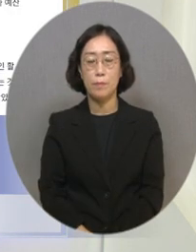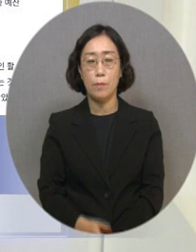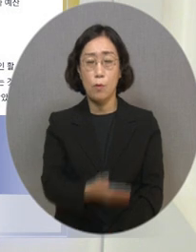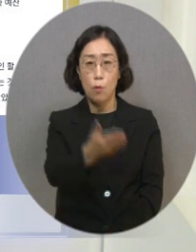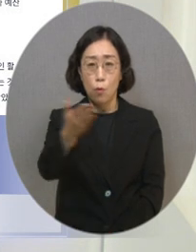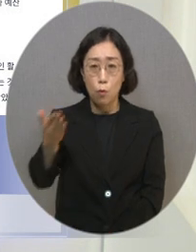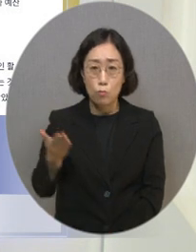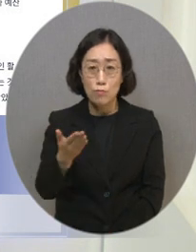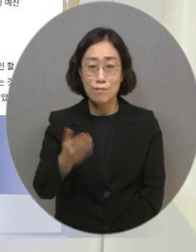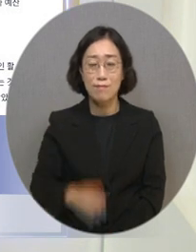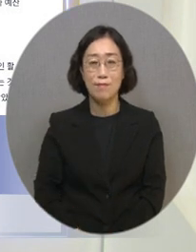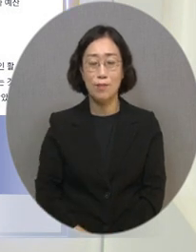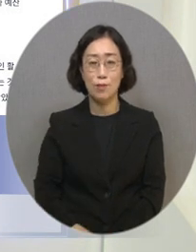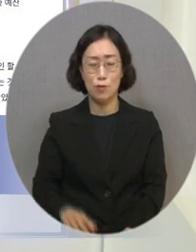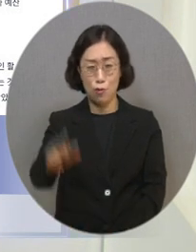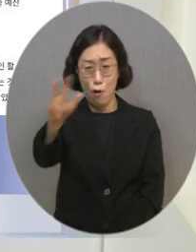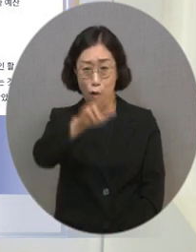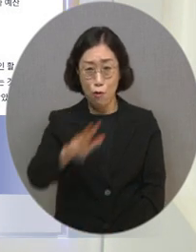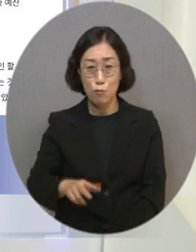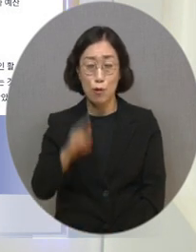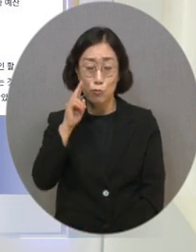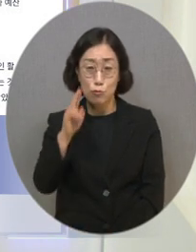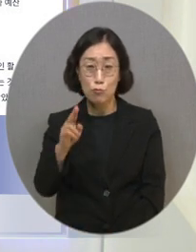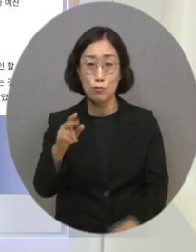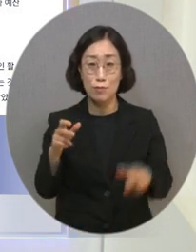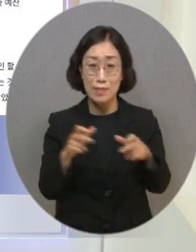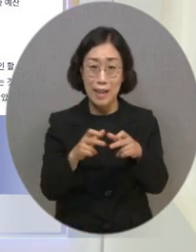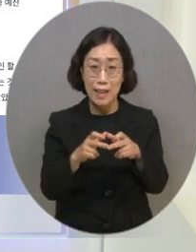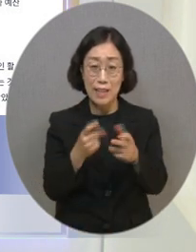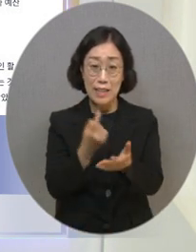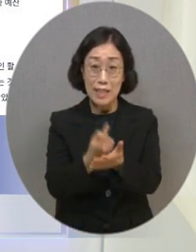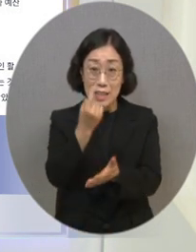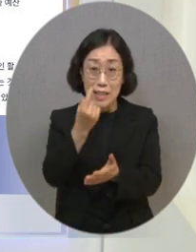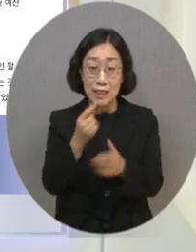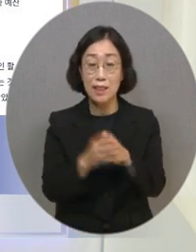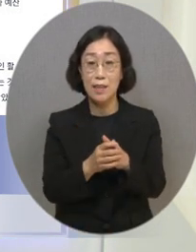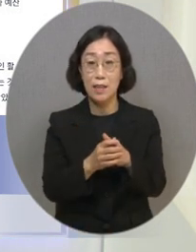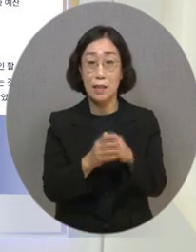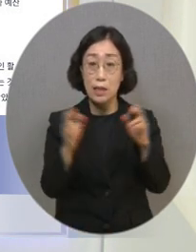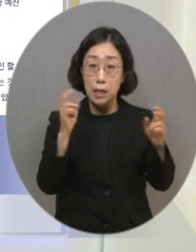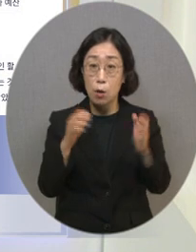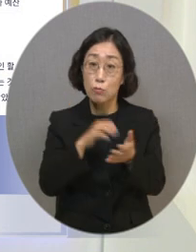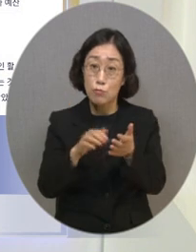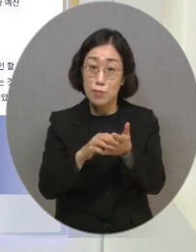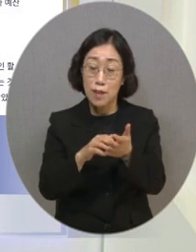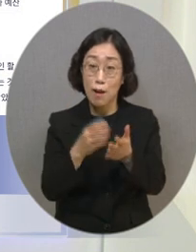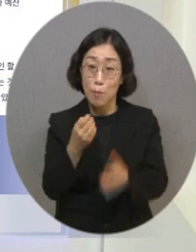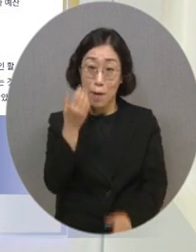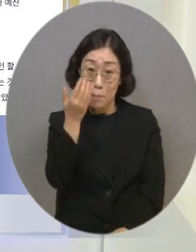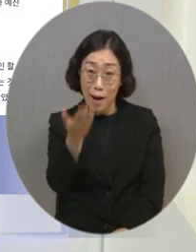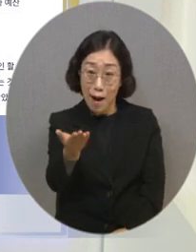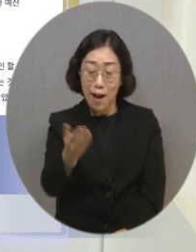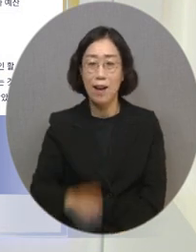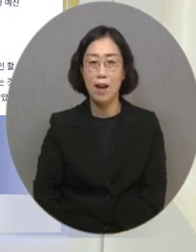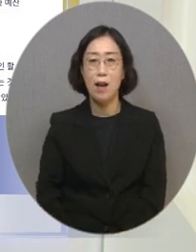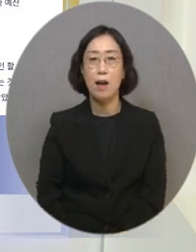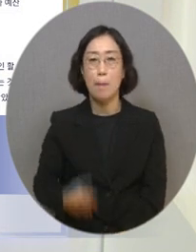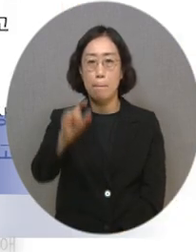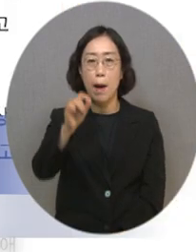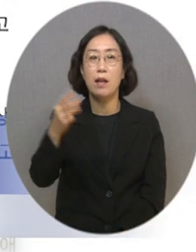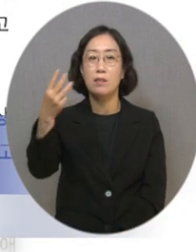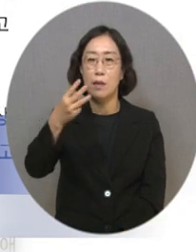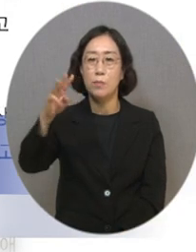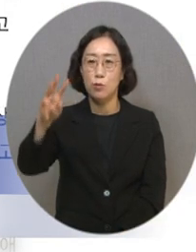여러분께서는 전국의 중증장애인 1인 기업수가 얼마나 되는지 아시나요 무려 13,3 세개입니다